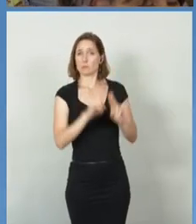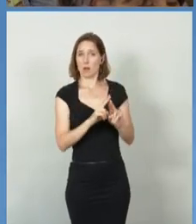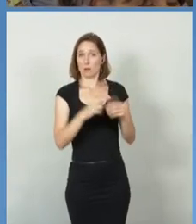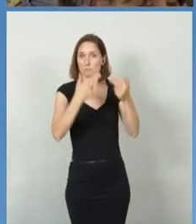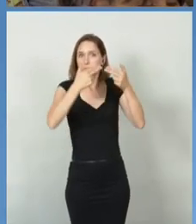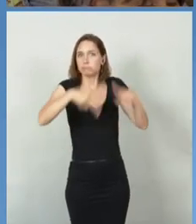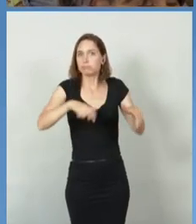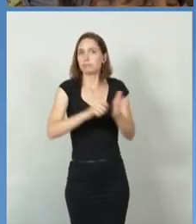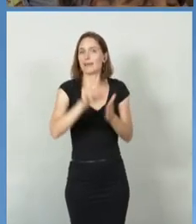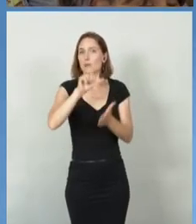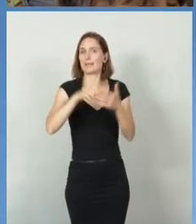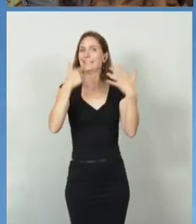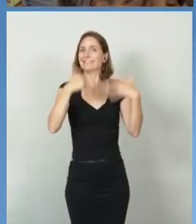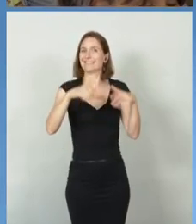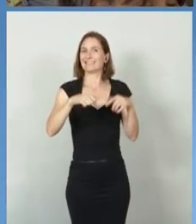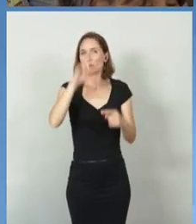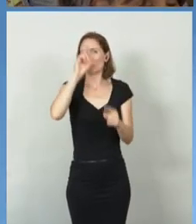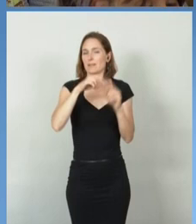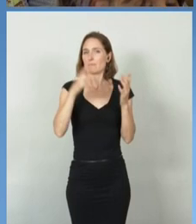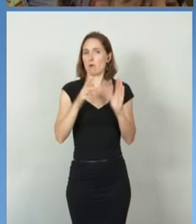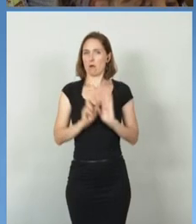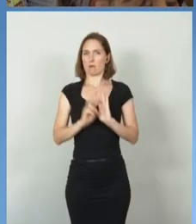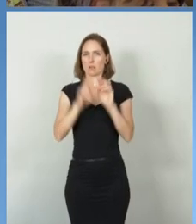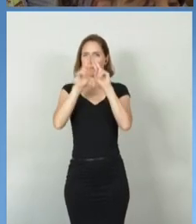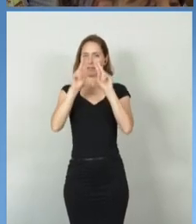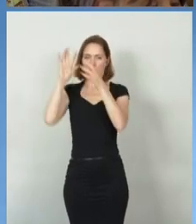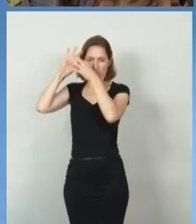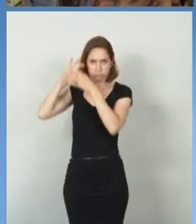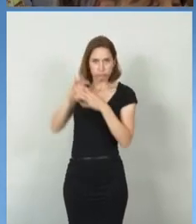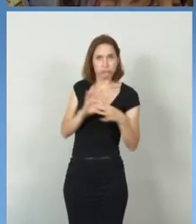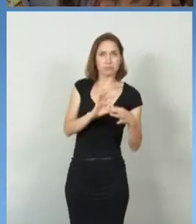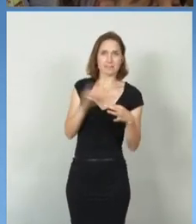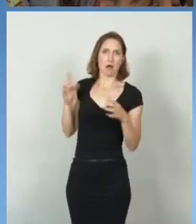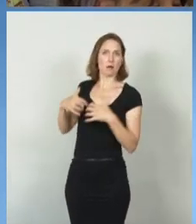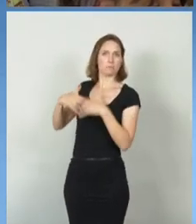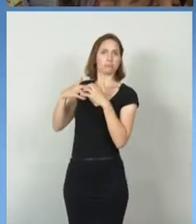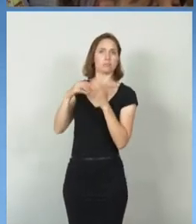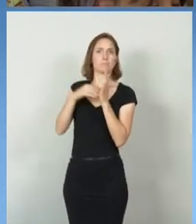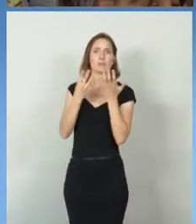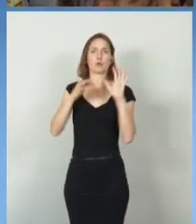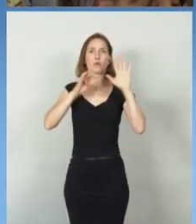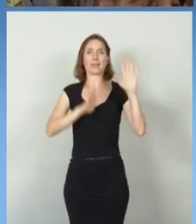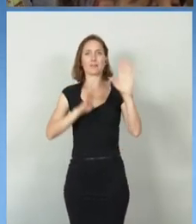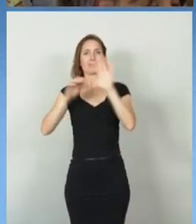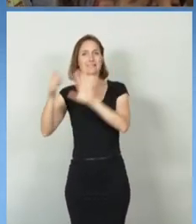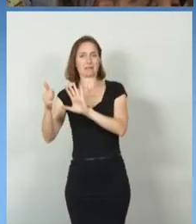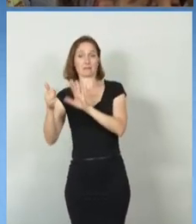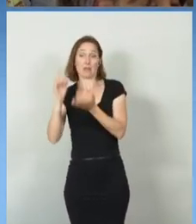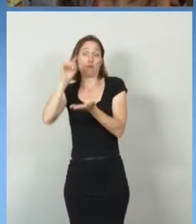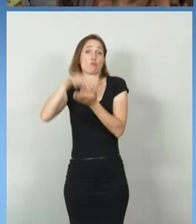prolongeait l'initiative de Grenoble internationale créée en 1996 lieu d'information et d'orientation sur l'international